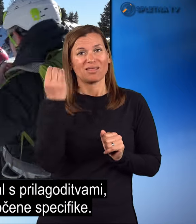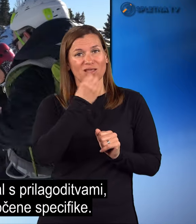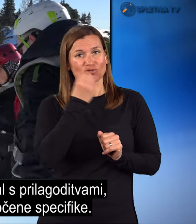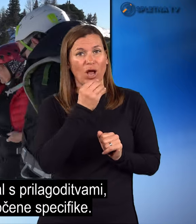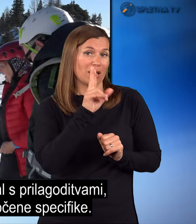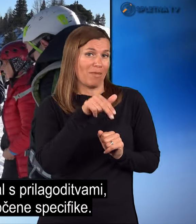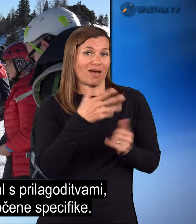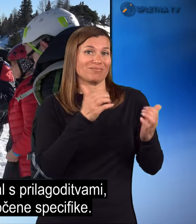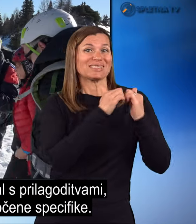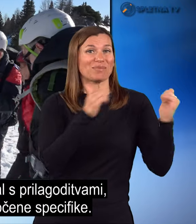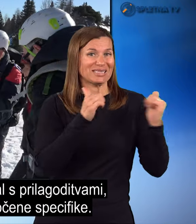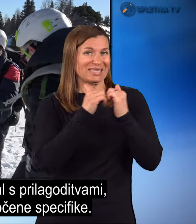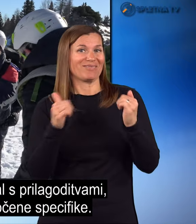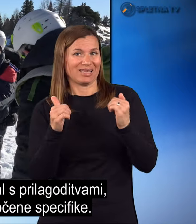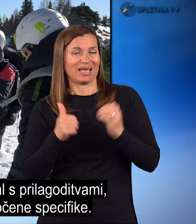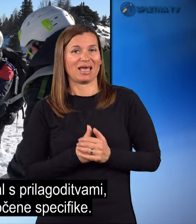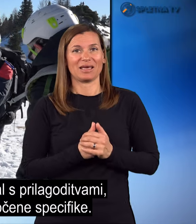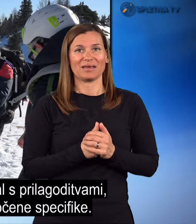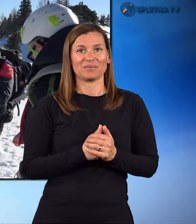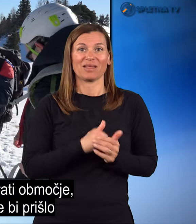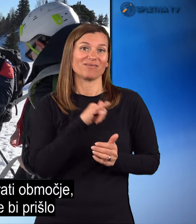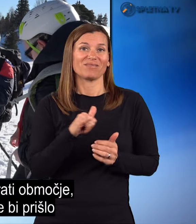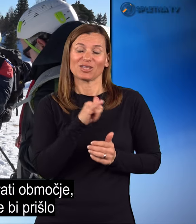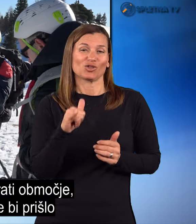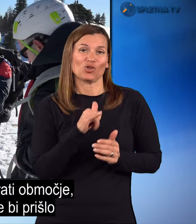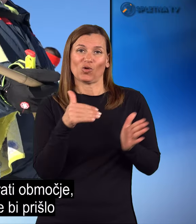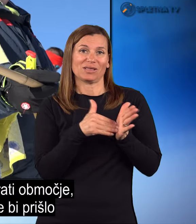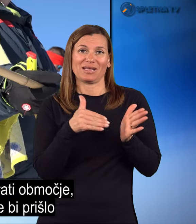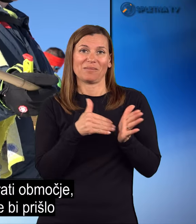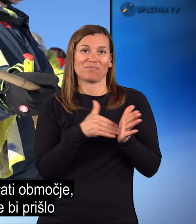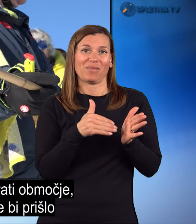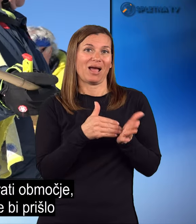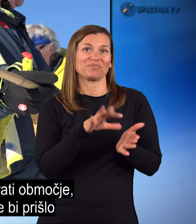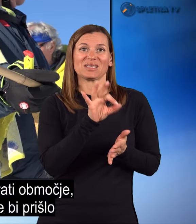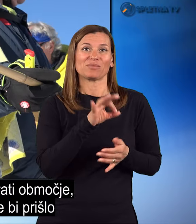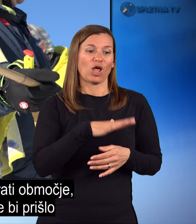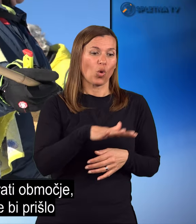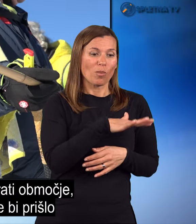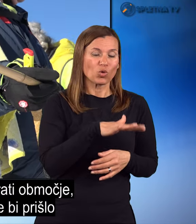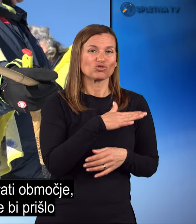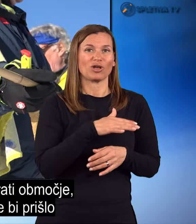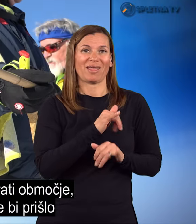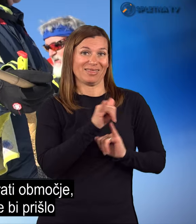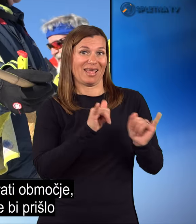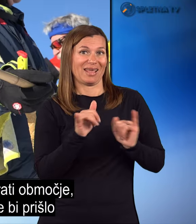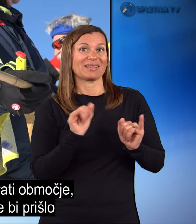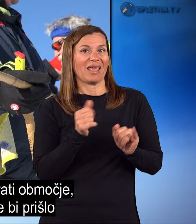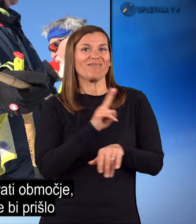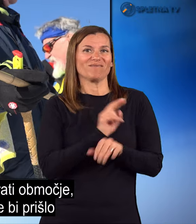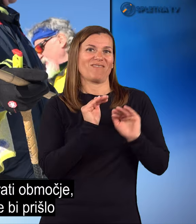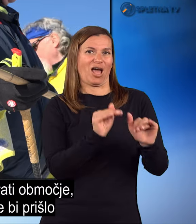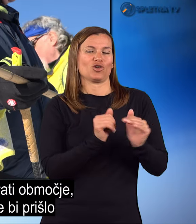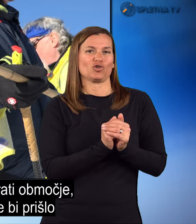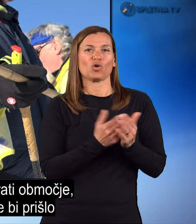vsak tečaj ima določene specifike. Vedno moramo izbrati teren, območje, ki je varno, se pravi,